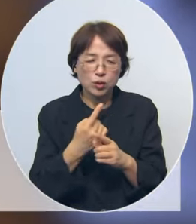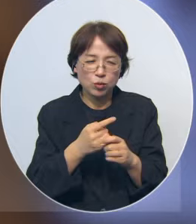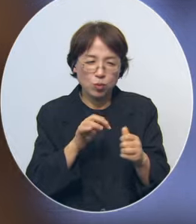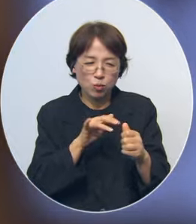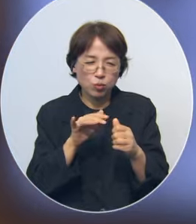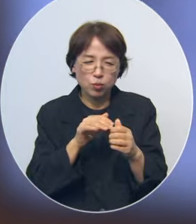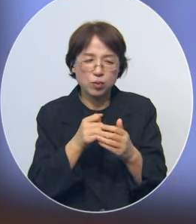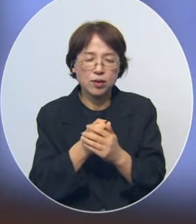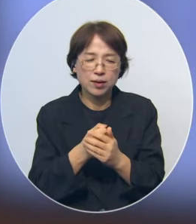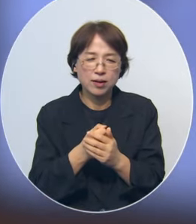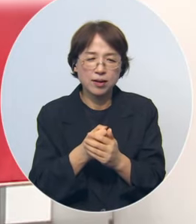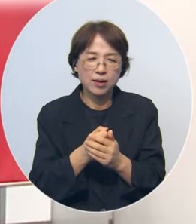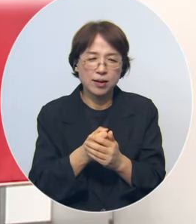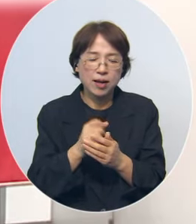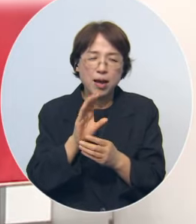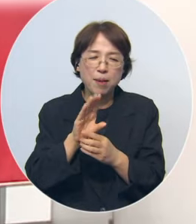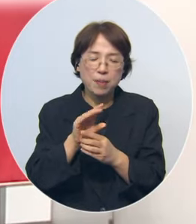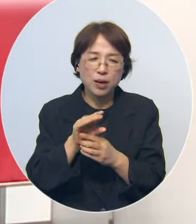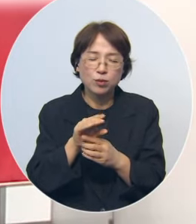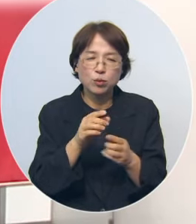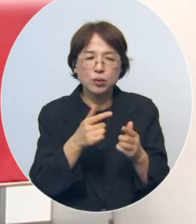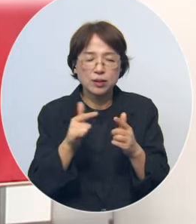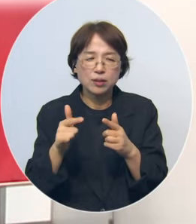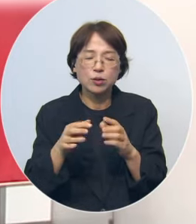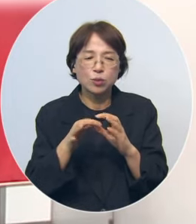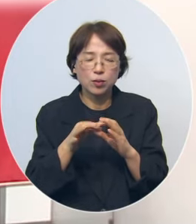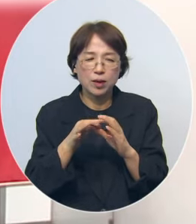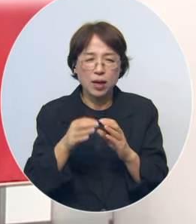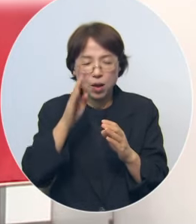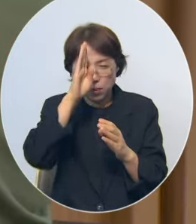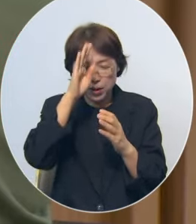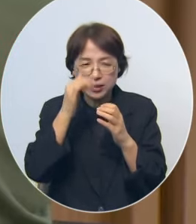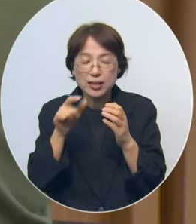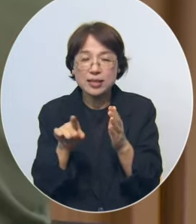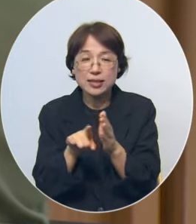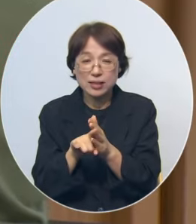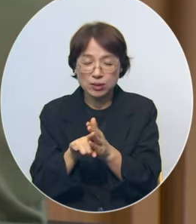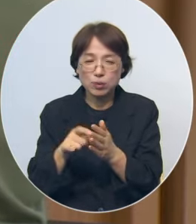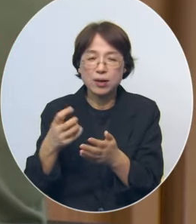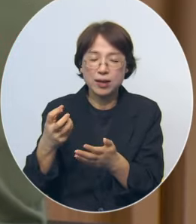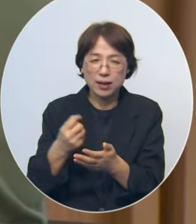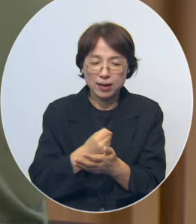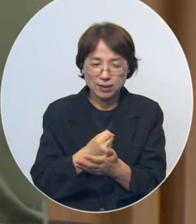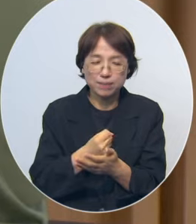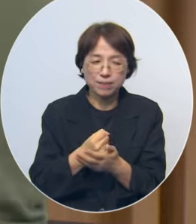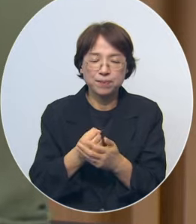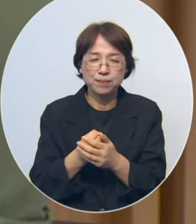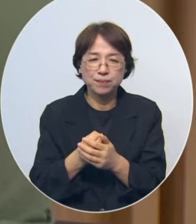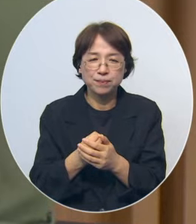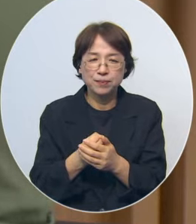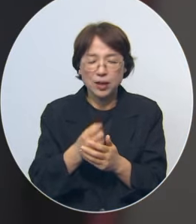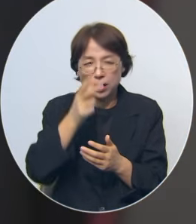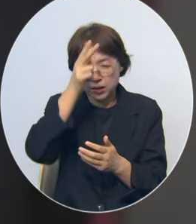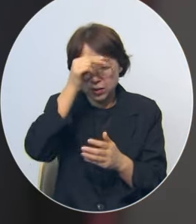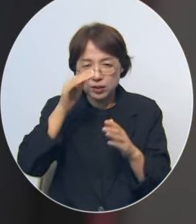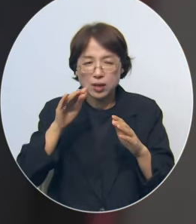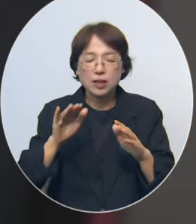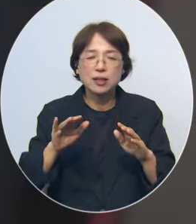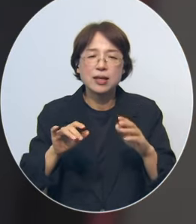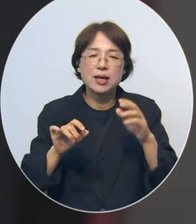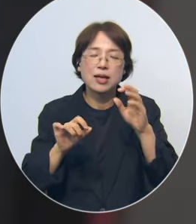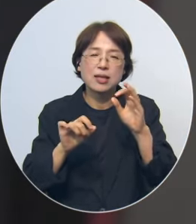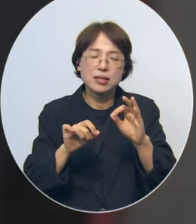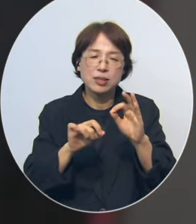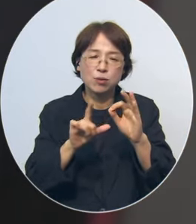또 방송 출연과 병원 블로그 홍보 등을 통해 환자들의 신뢰를 산 것으로 나타났습니다 경찰은 이달안으로 와